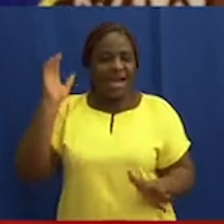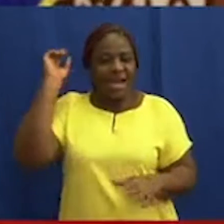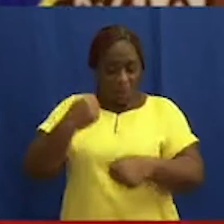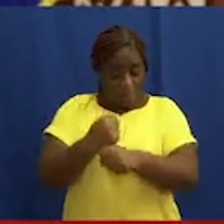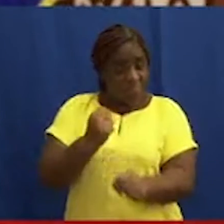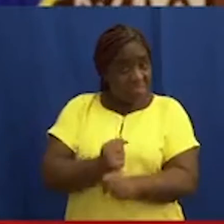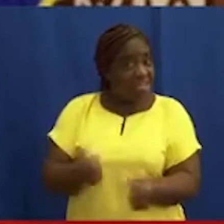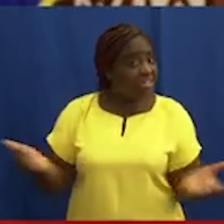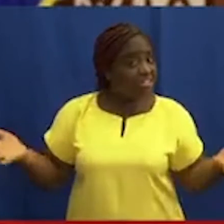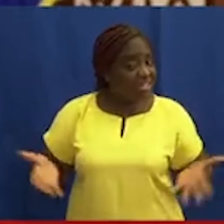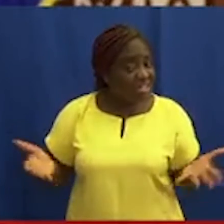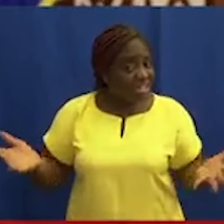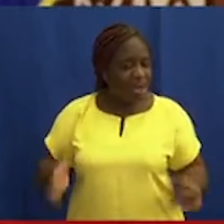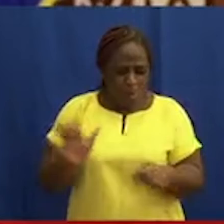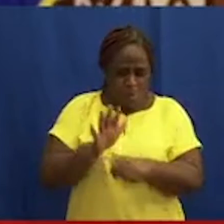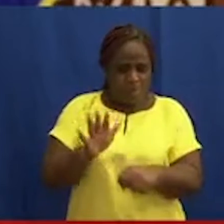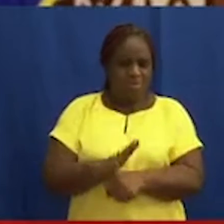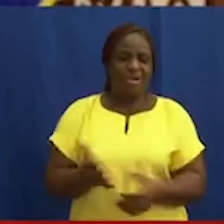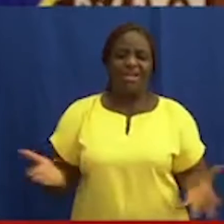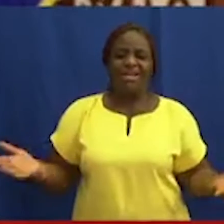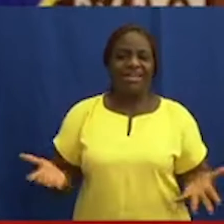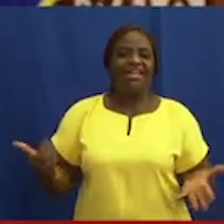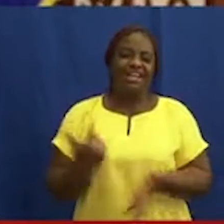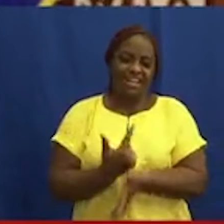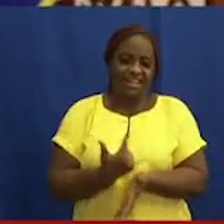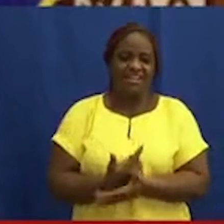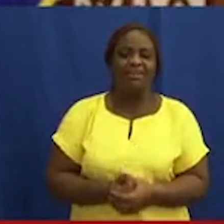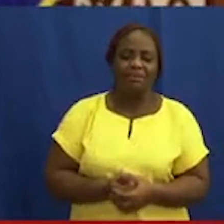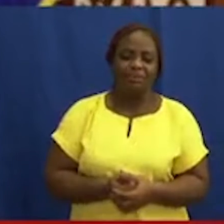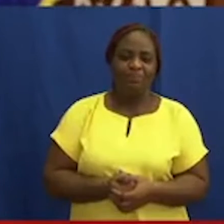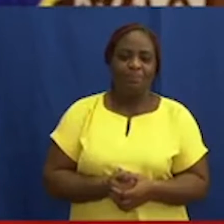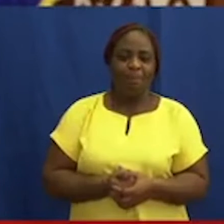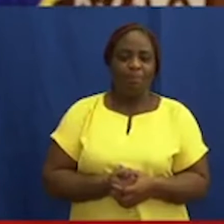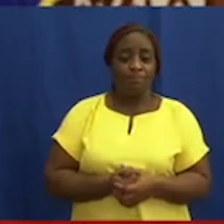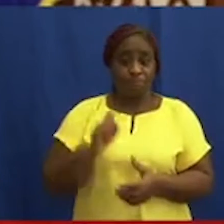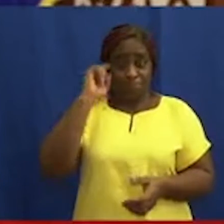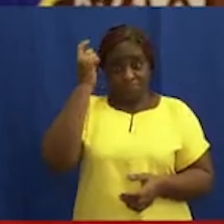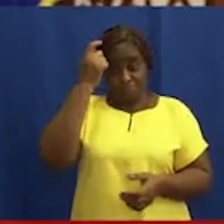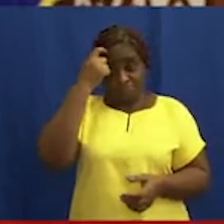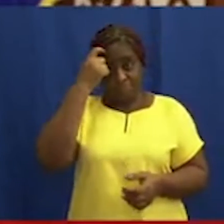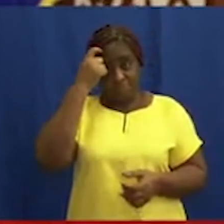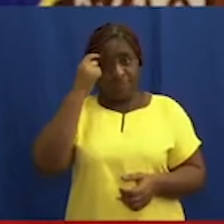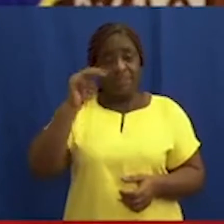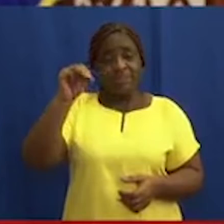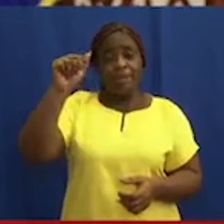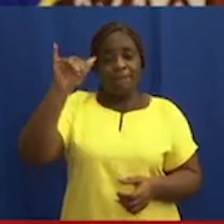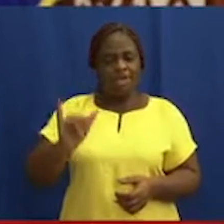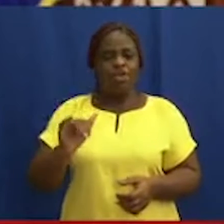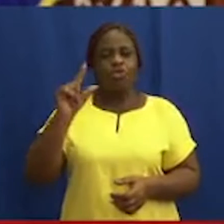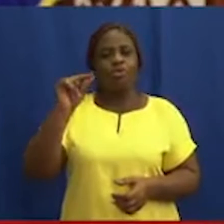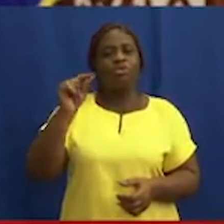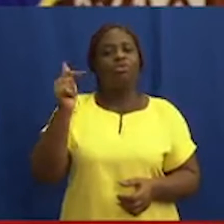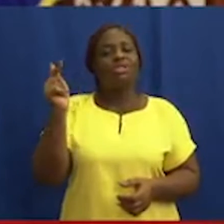bari wasu da ba mu san ko su wane ne ba suna maganganu da bai dace ba game da kudaden mu, to kudin mu